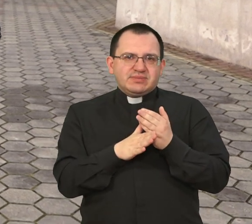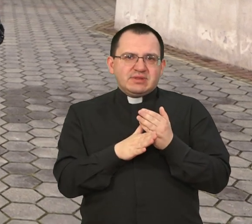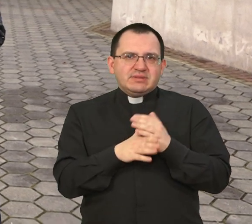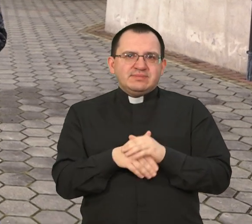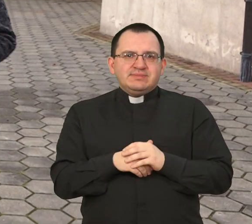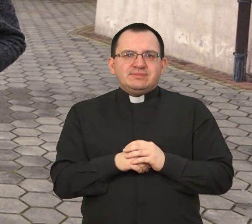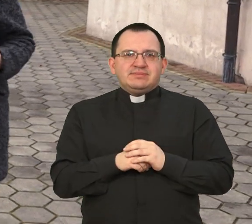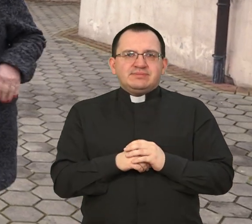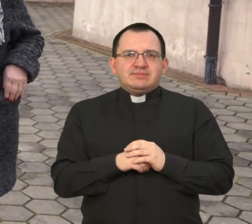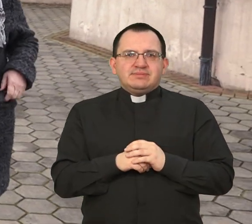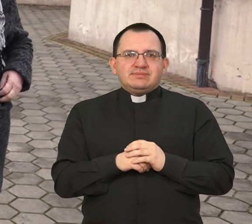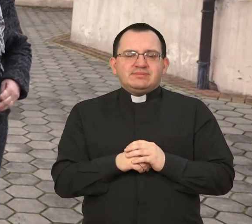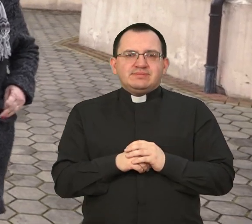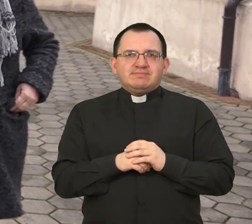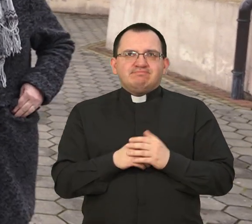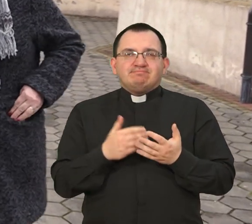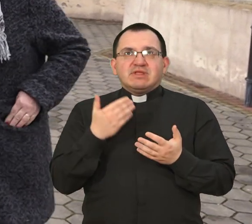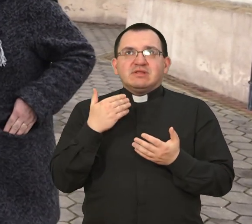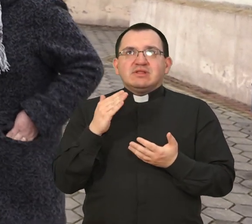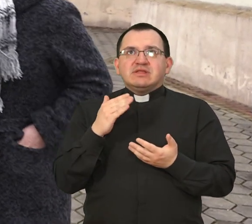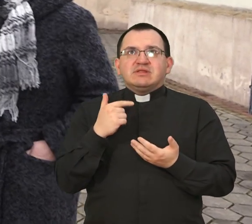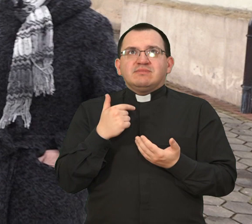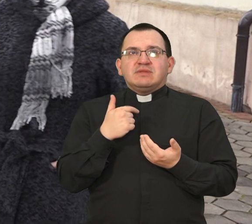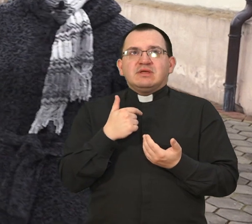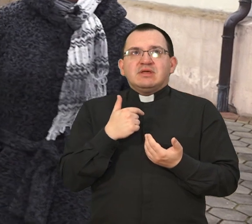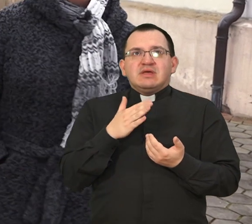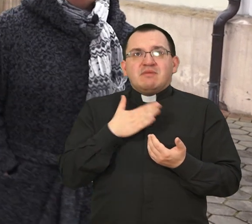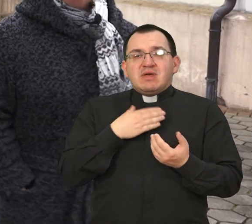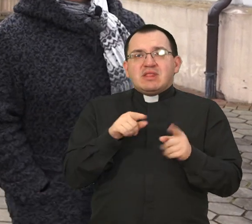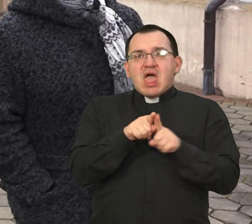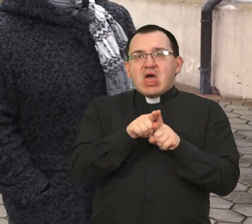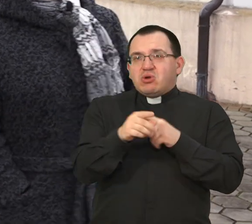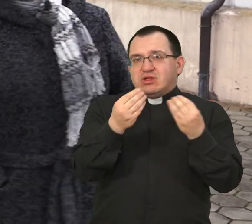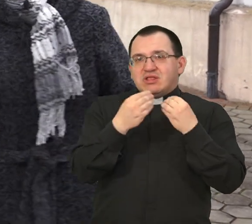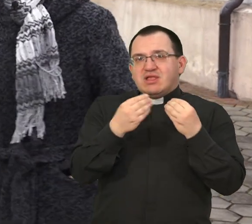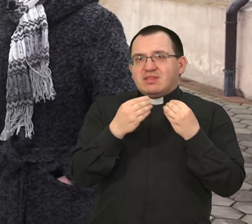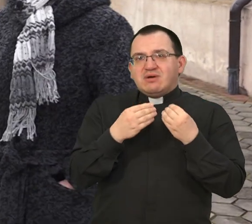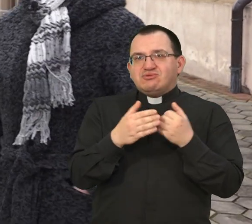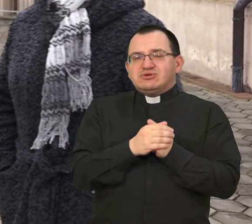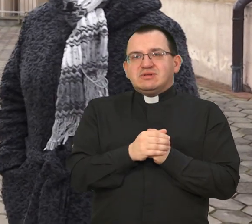dao tako. Ali ne znam, tako su me roditelji naučili, tako me